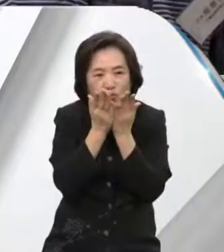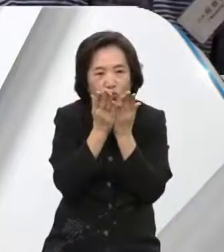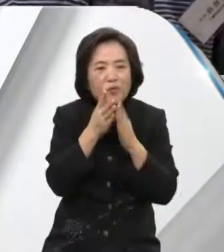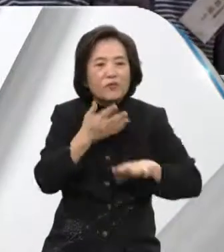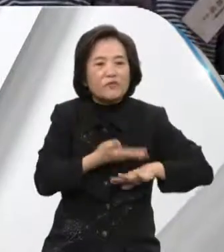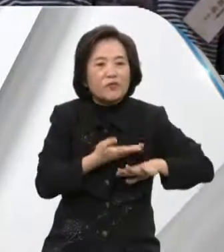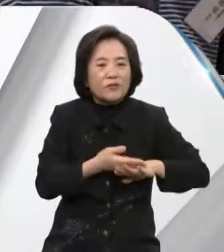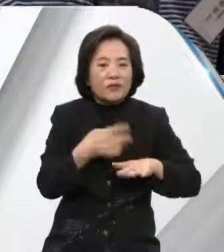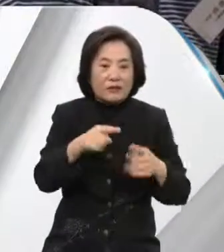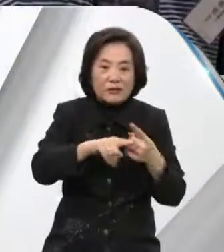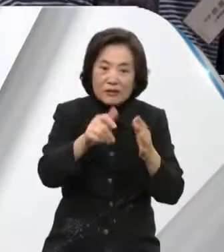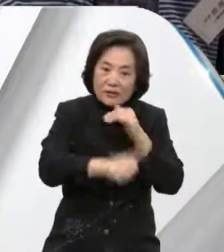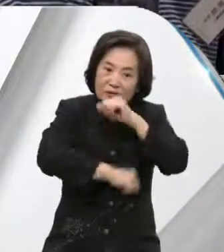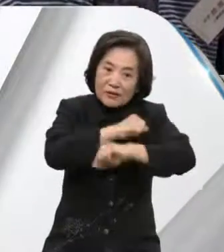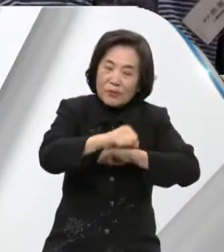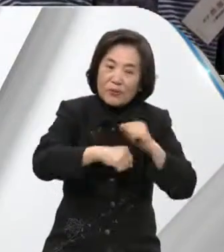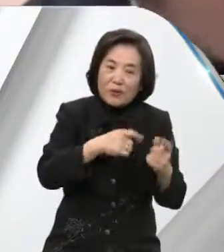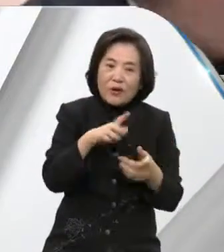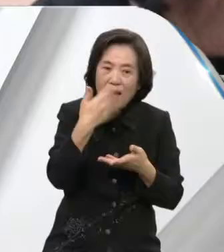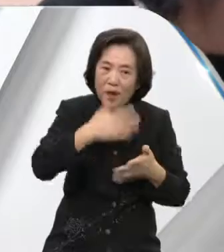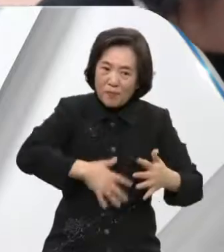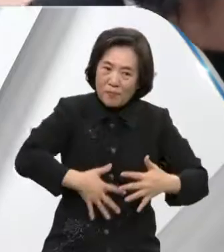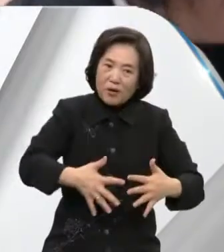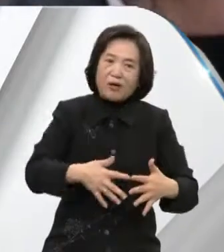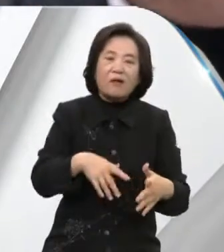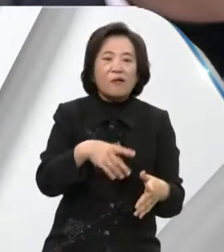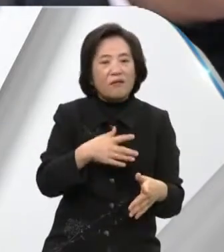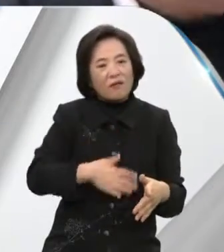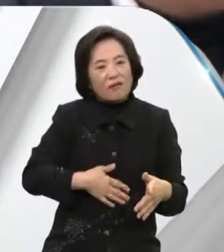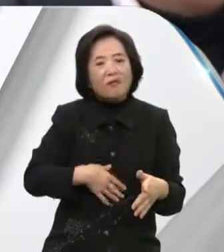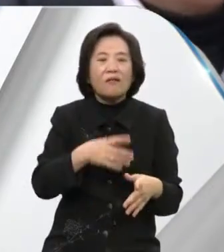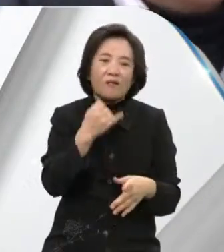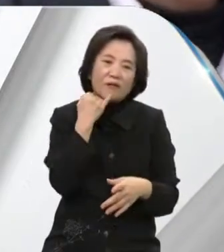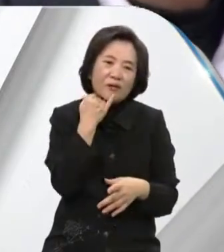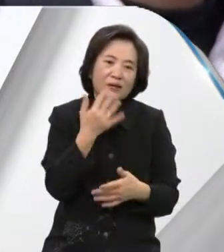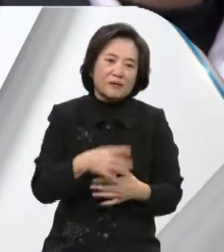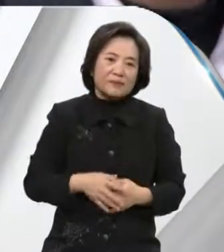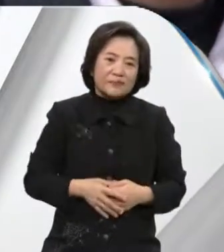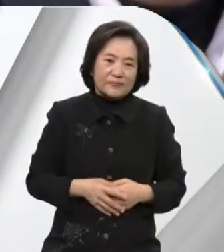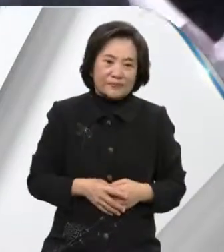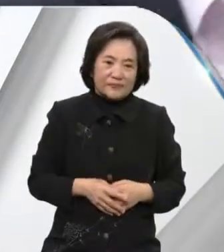每位天数一年三餐都是内包。下个新闻无满意，林坤勇特别报道。